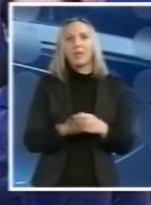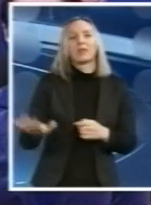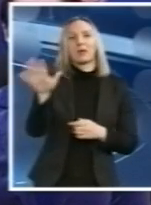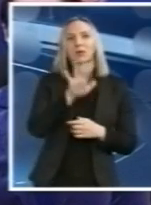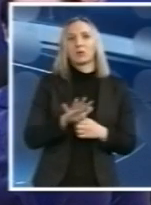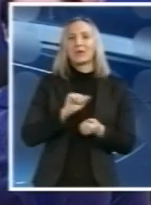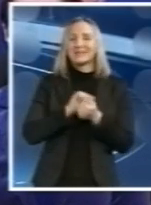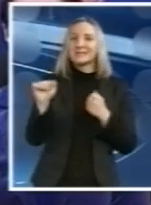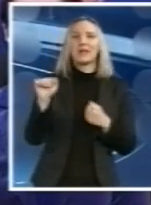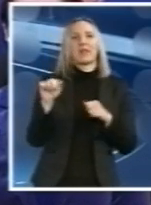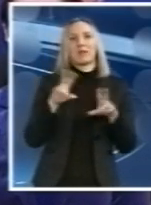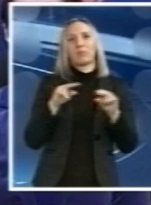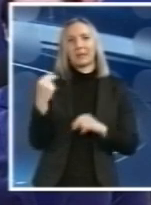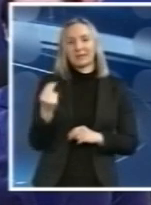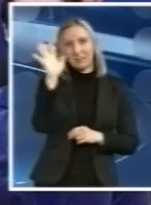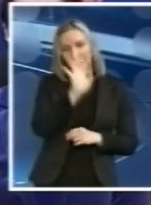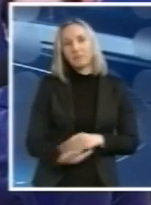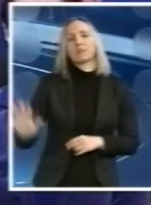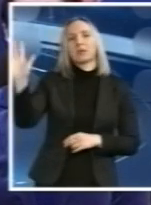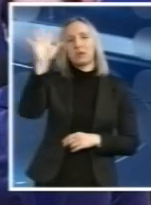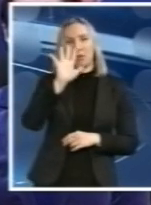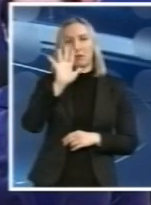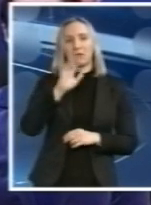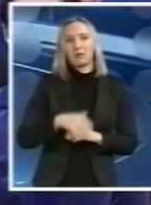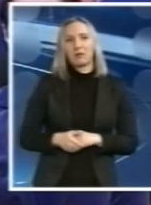teritoriji cele Republike Srbije.